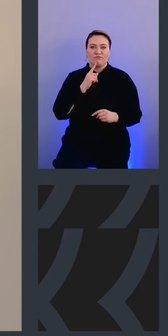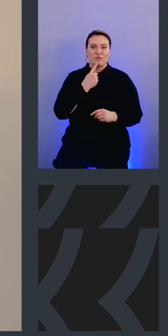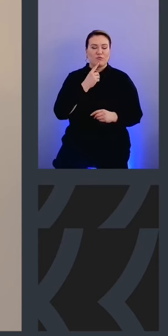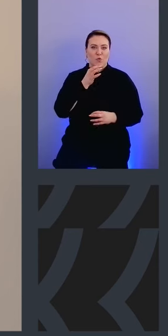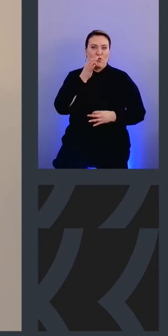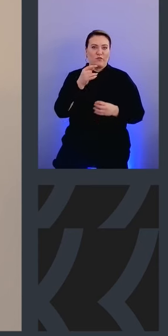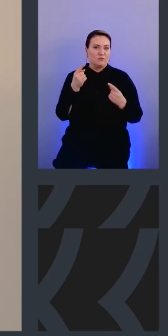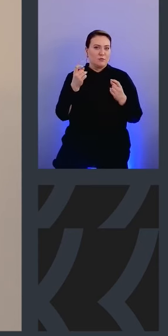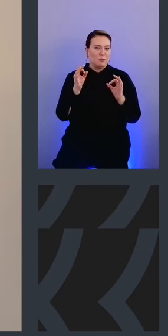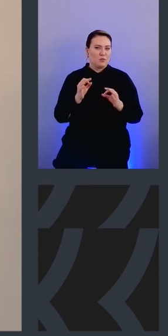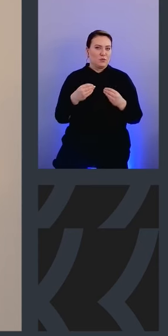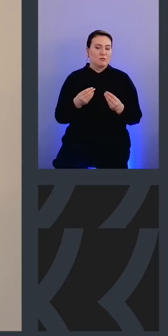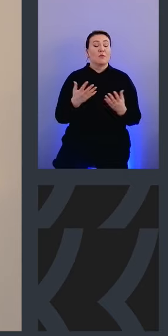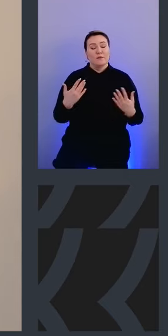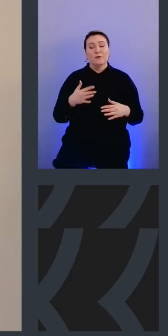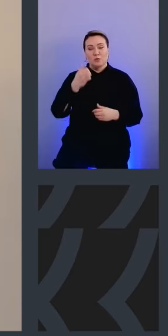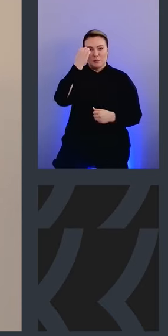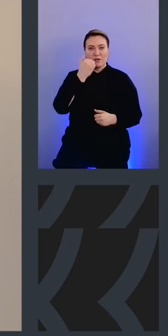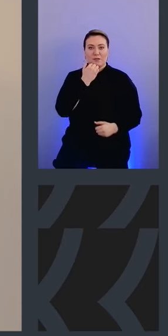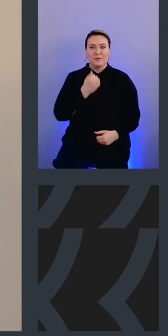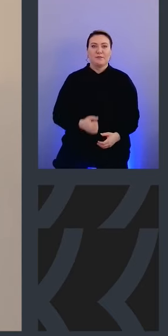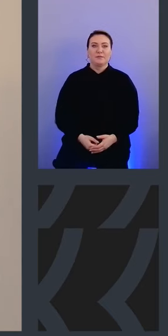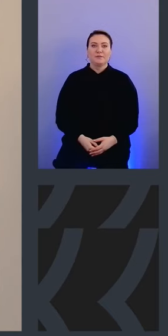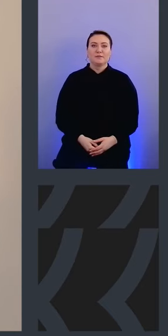Затрудняюсь с ответом. Всем спасибо.